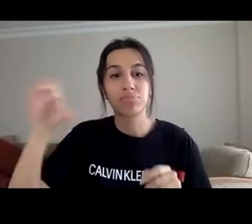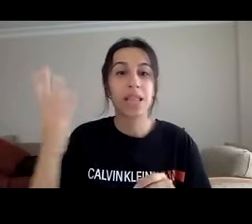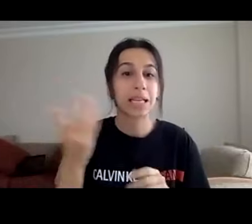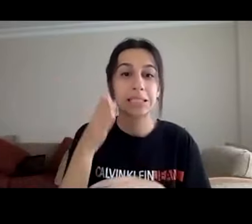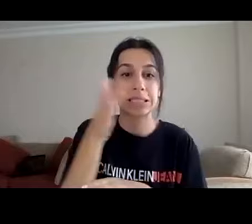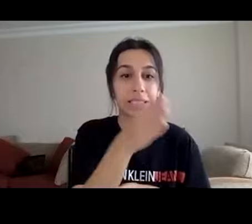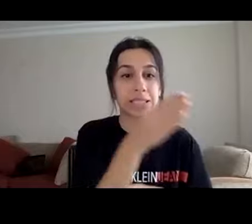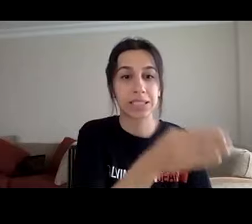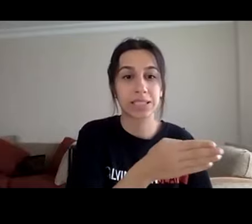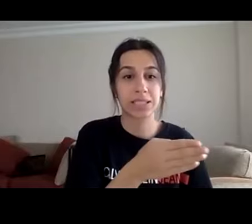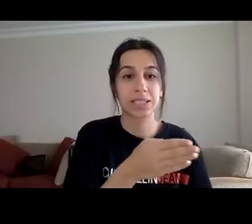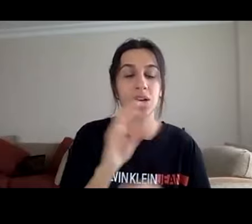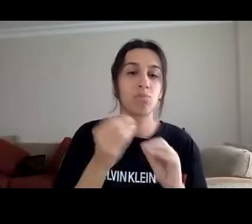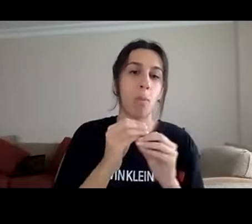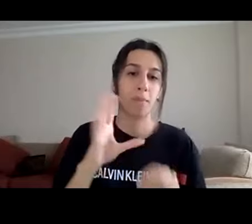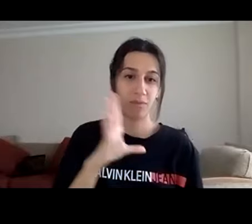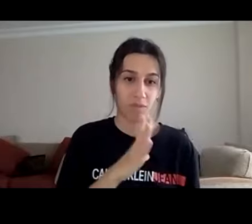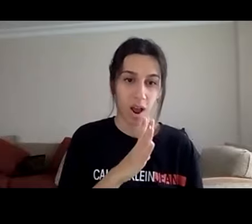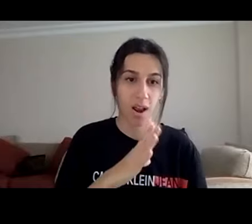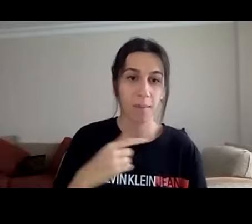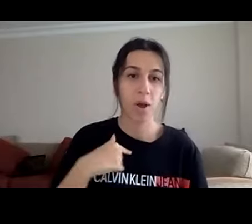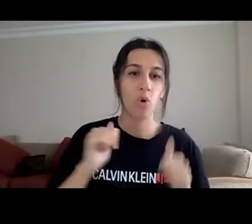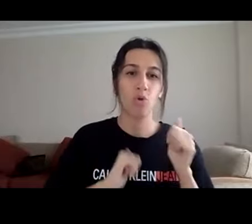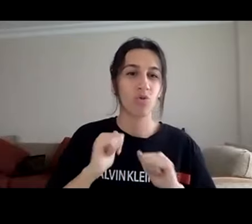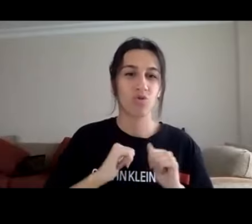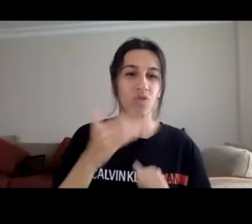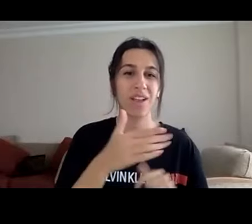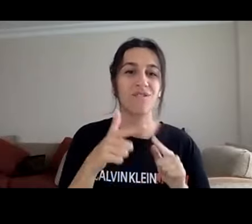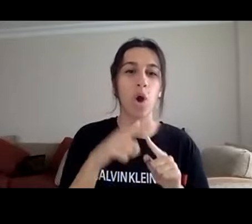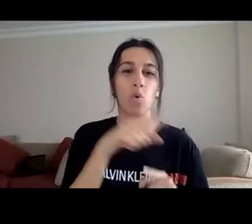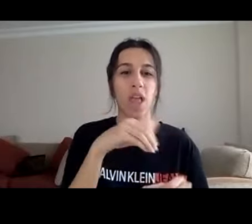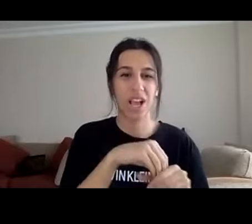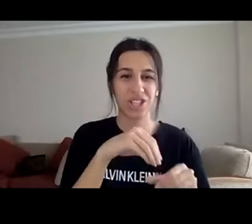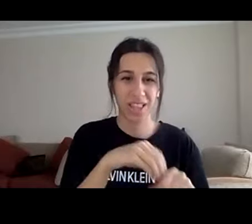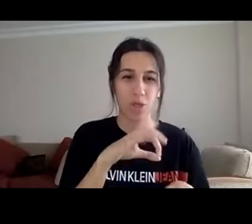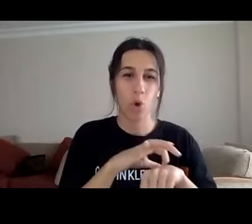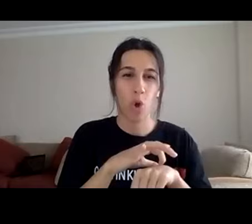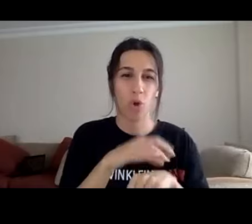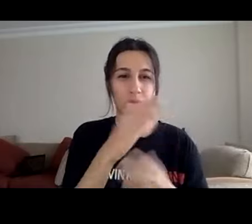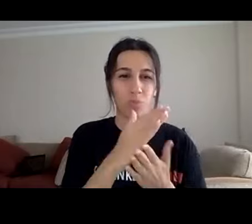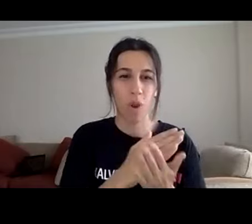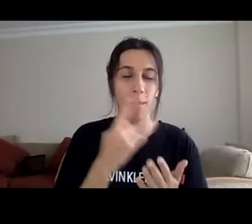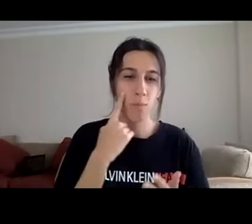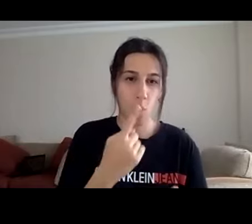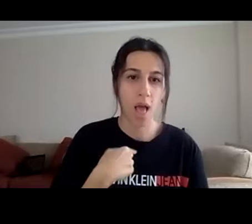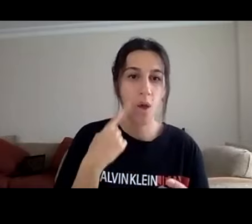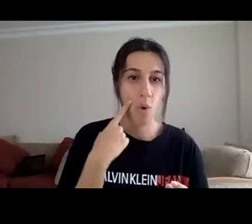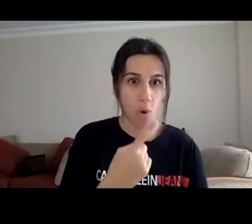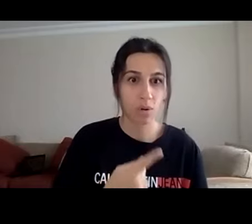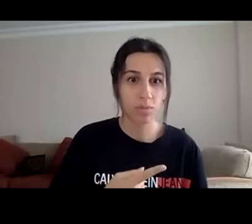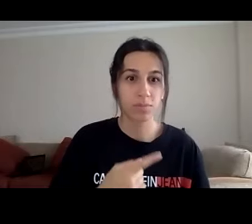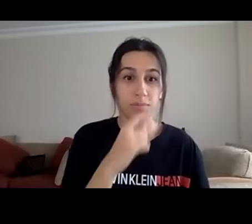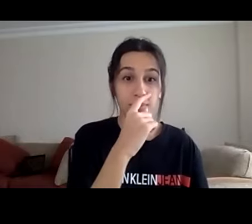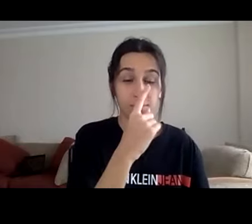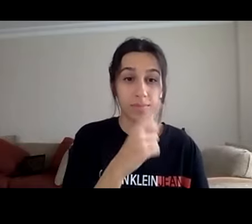dair sıkıntılar yaşıyorlar. Ben üniversitede fakültemizdeki doktora programını da yönetiyorum uzun süredir. Orada özellikle bu akademik kariyer içinde